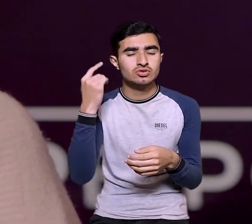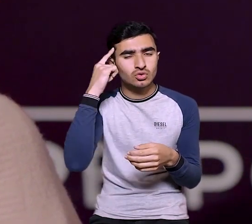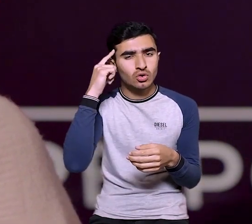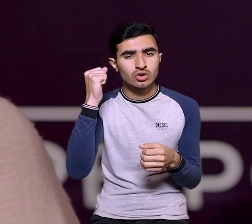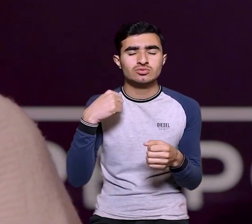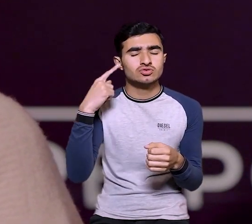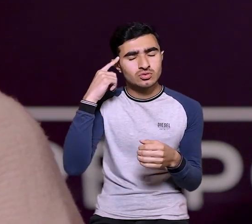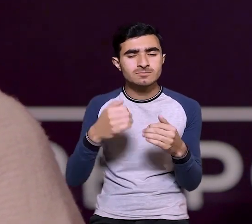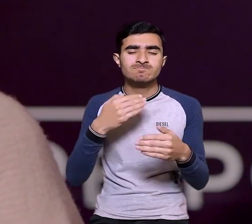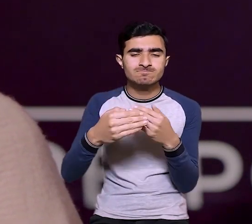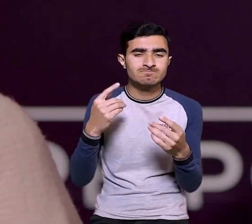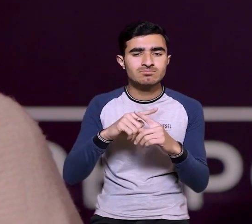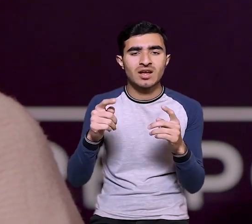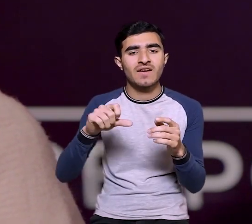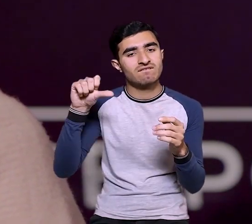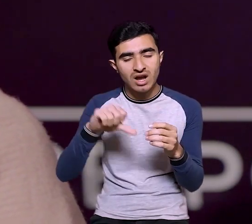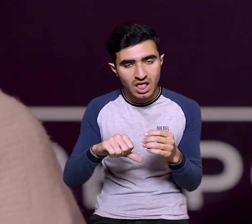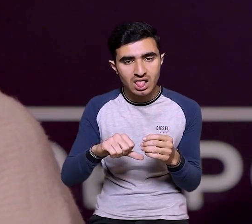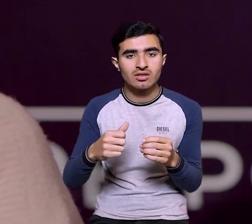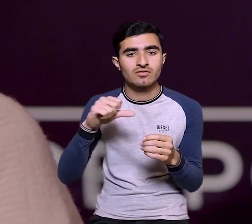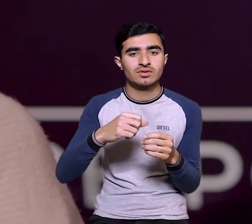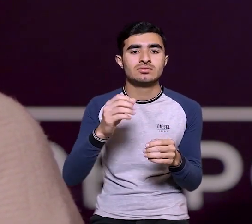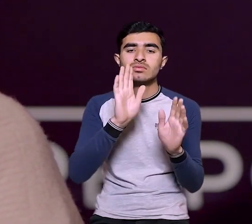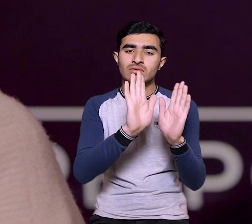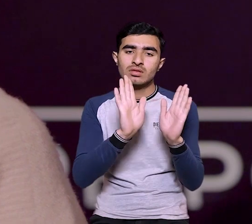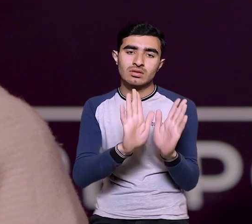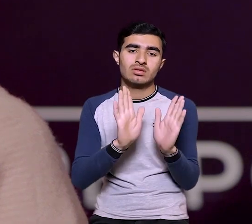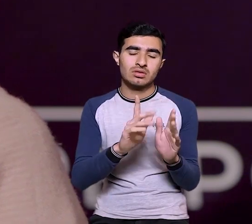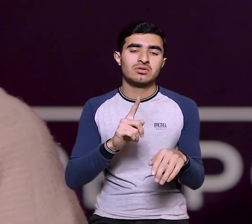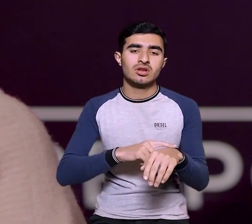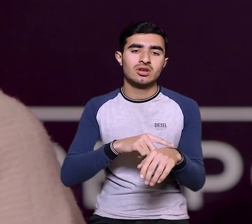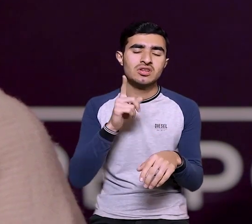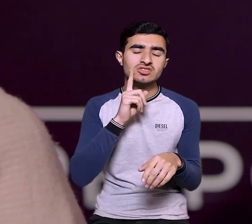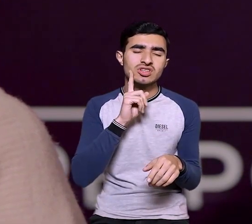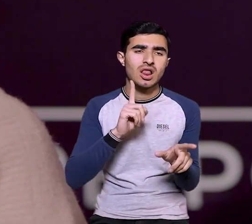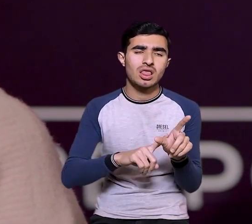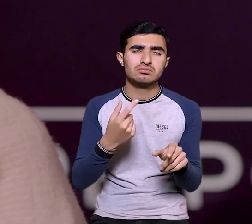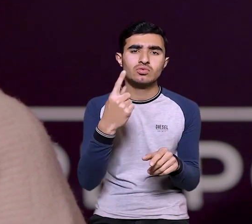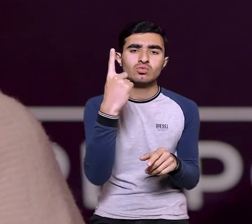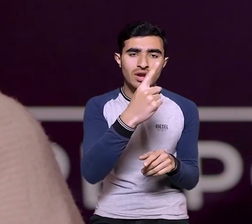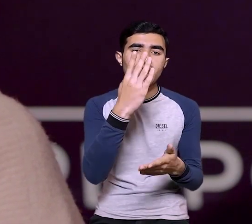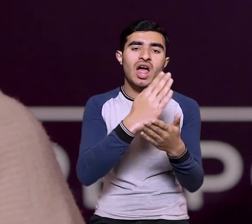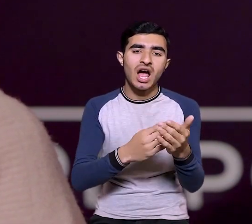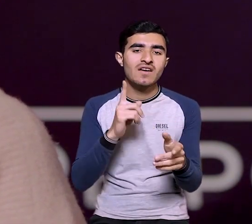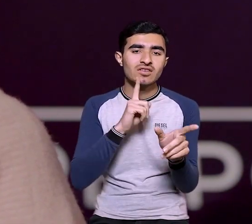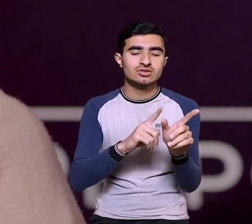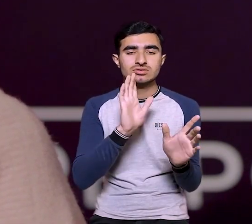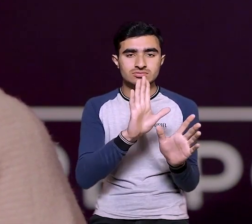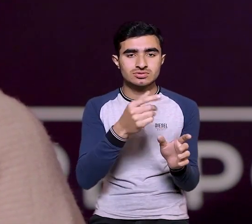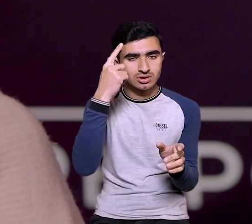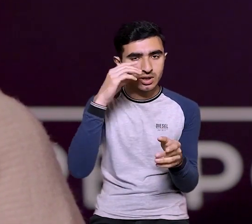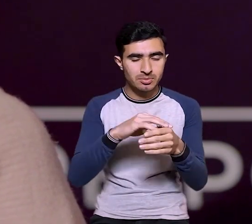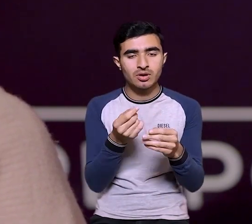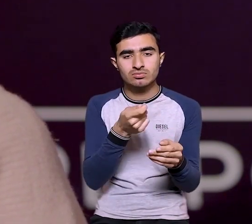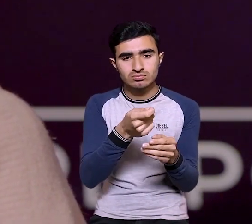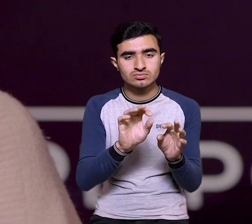गॉड डिस्पोजेस, तो ये हमारे साथ हुआ। एंड देन आई हैड टू स्टे बैक विद माय हस्बैंड इन इंग्लैंड फॉर गुड 1.5 years. जब वो